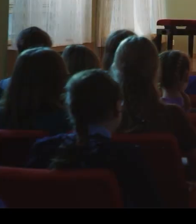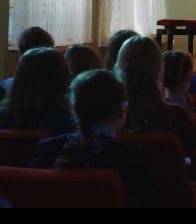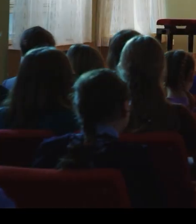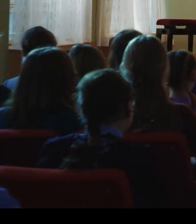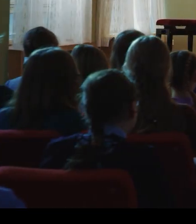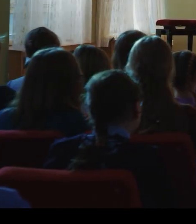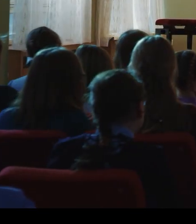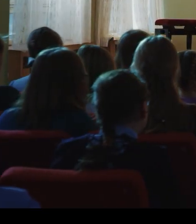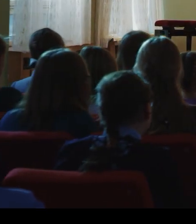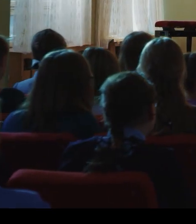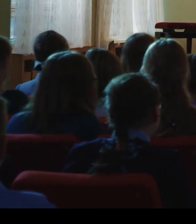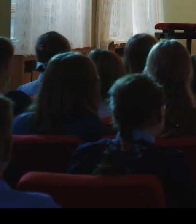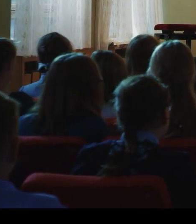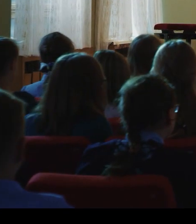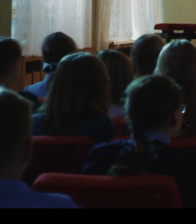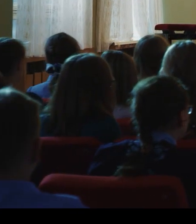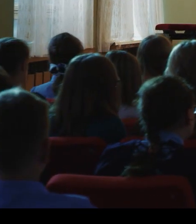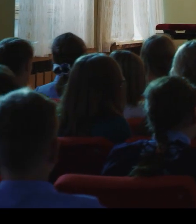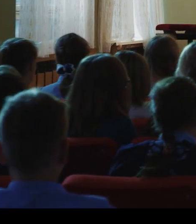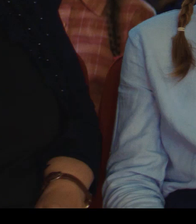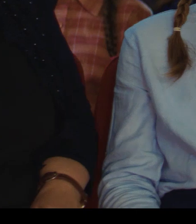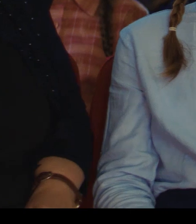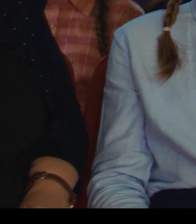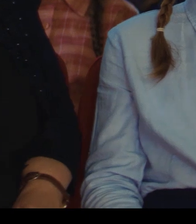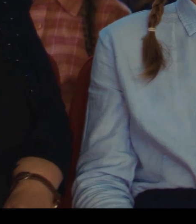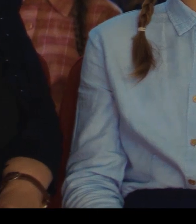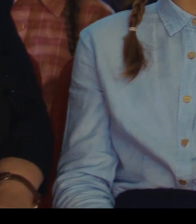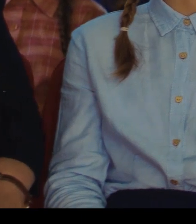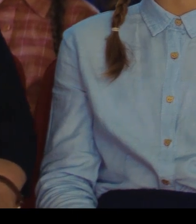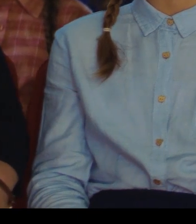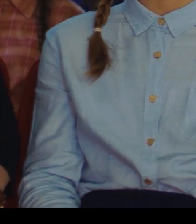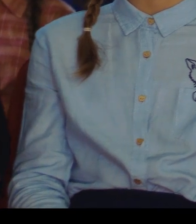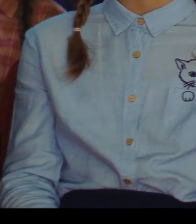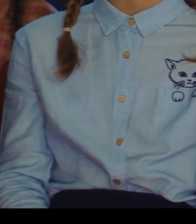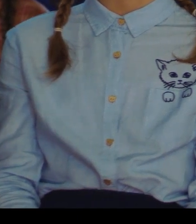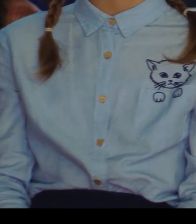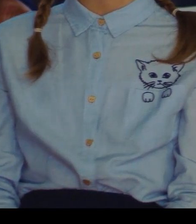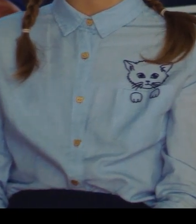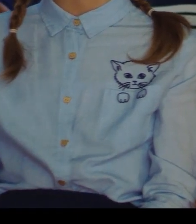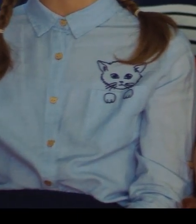Знаю.